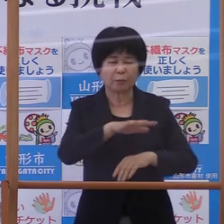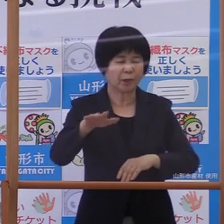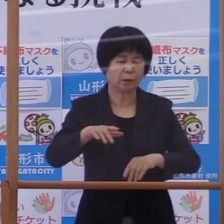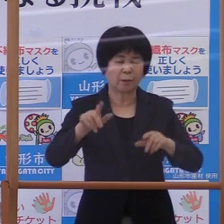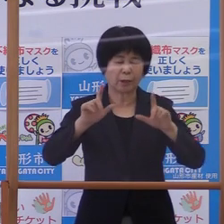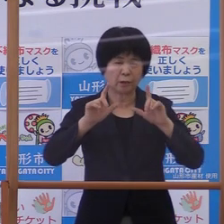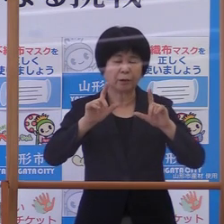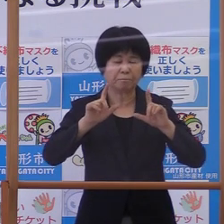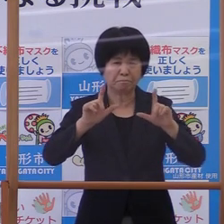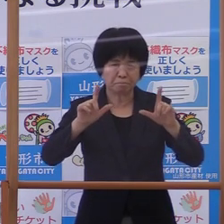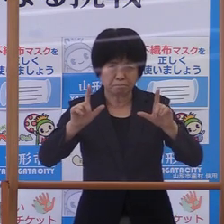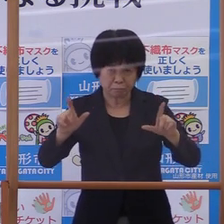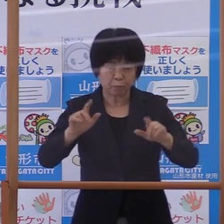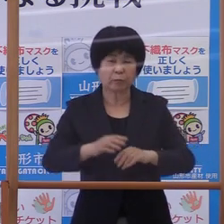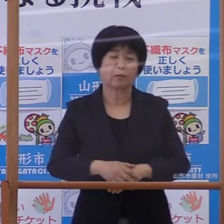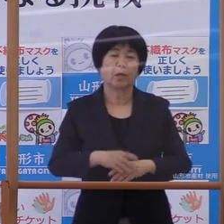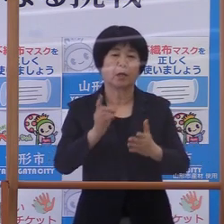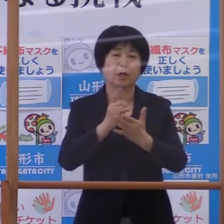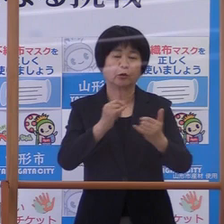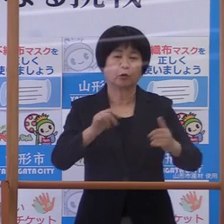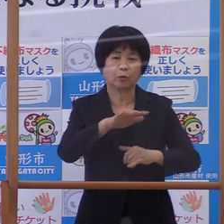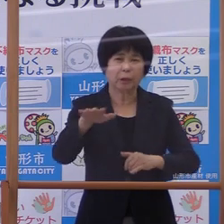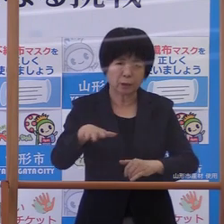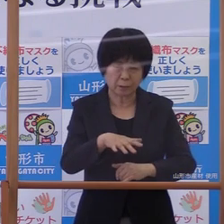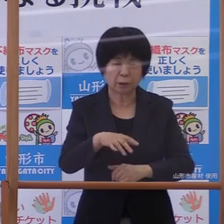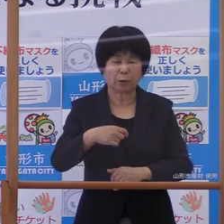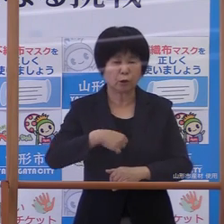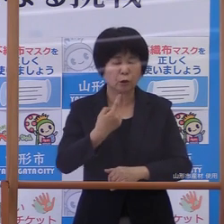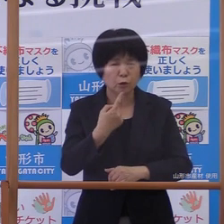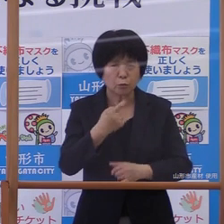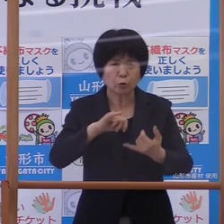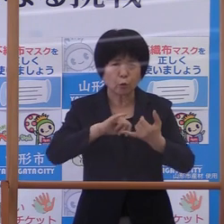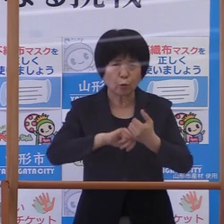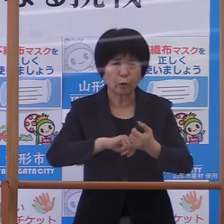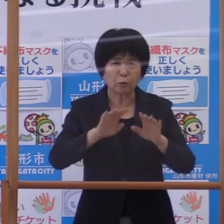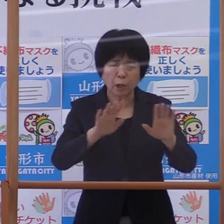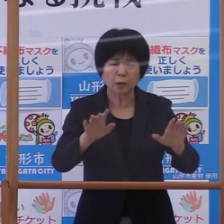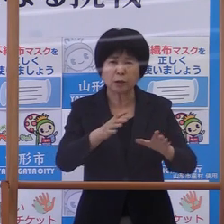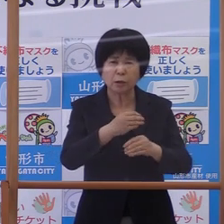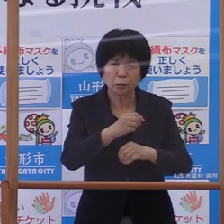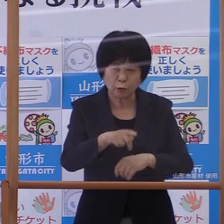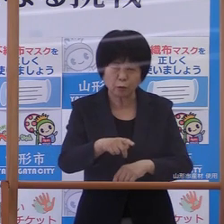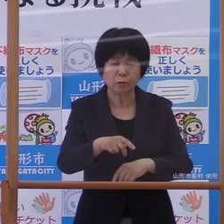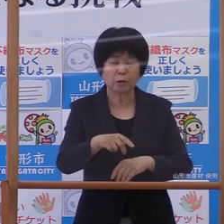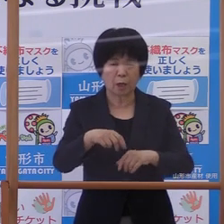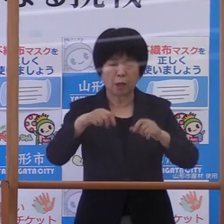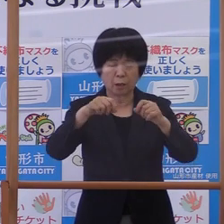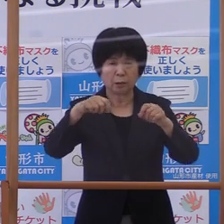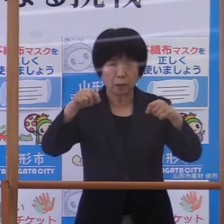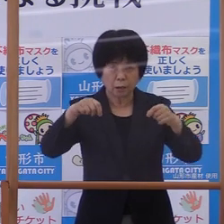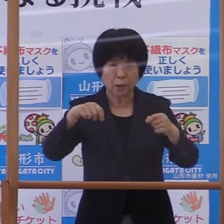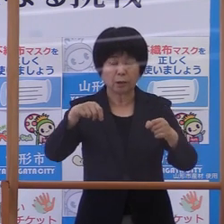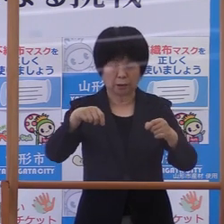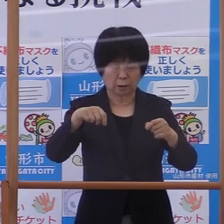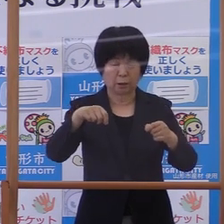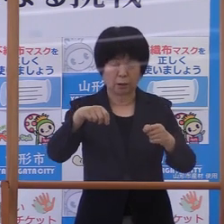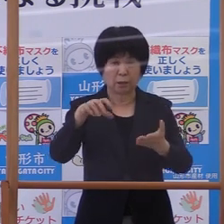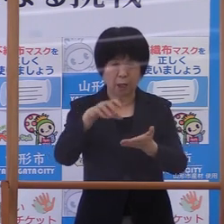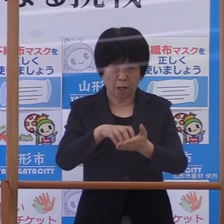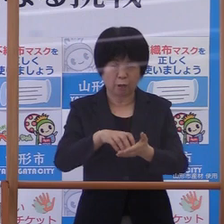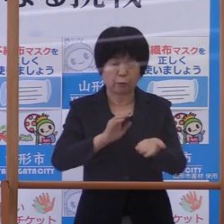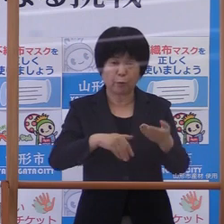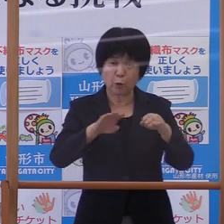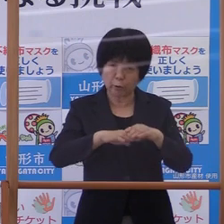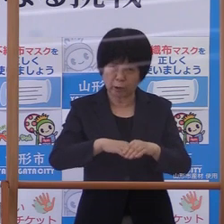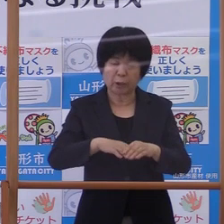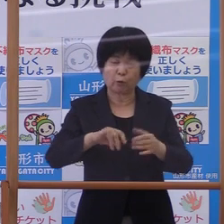ります。対象の皆様におかれてはご自身の予約開始日やチラシに記載している各医療機関の予約方法など